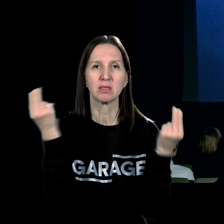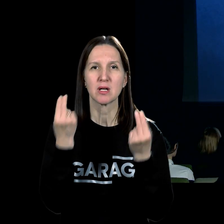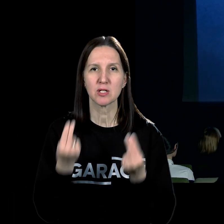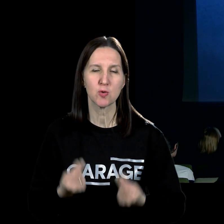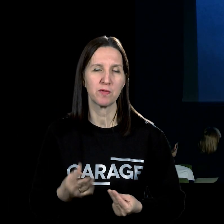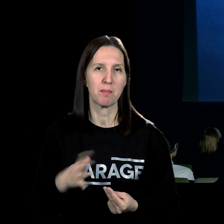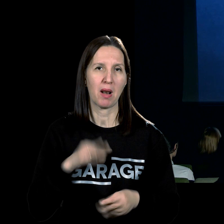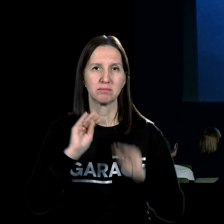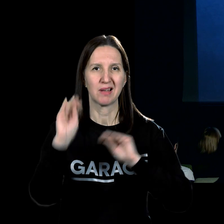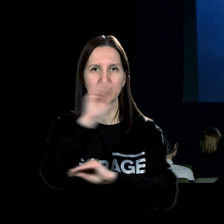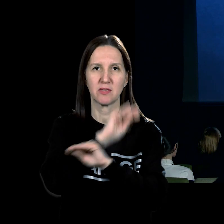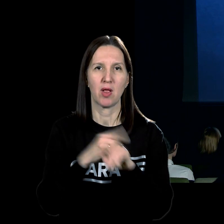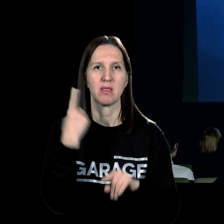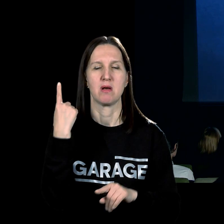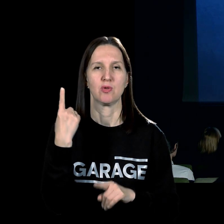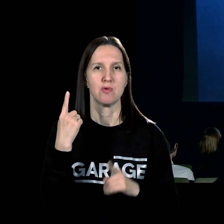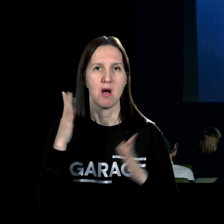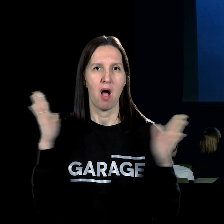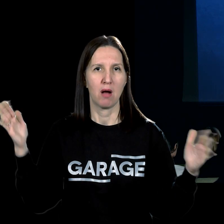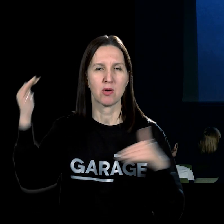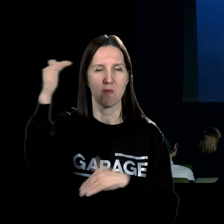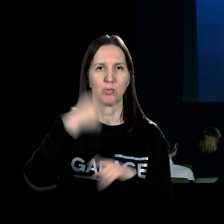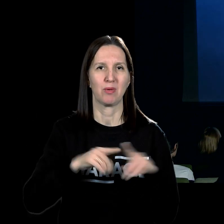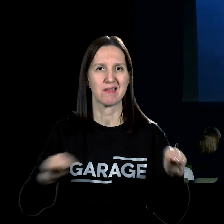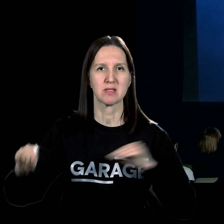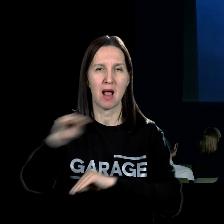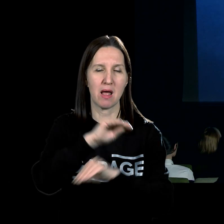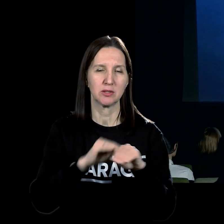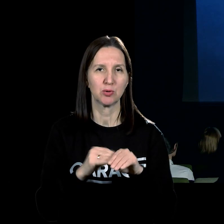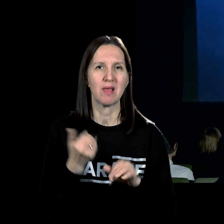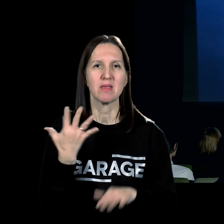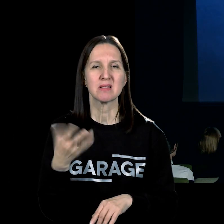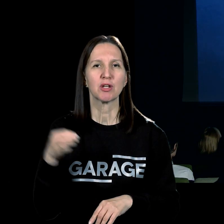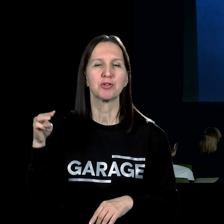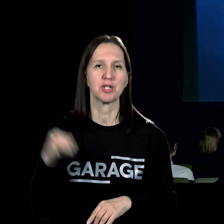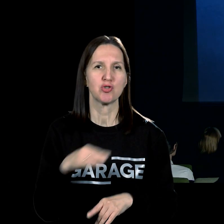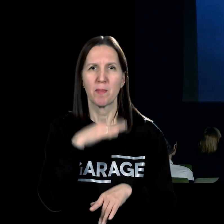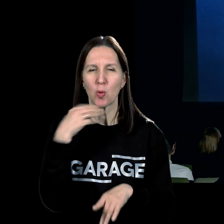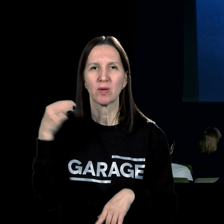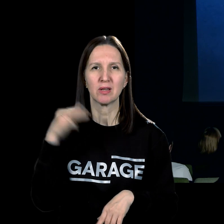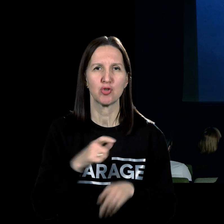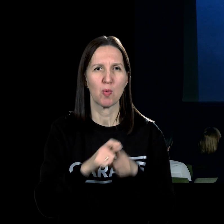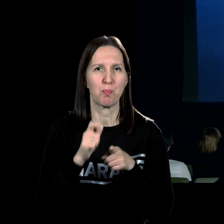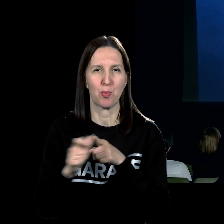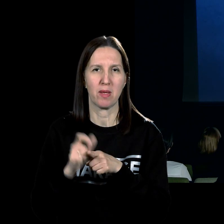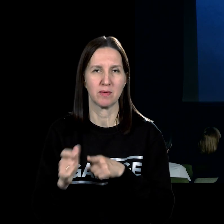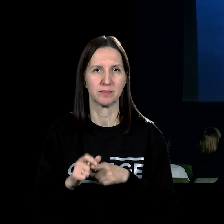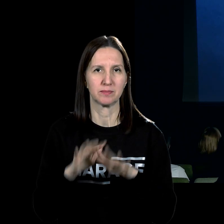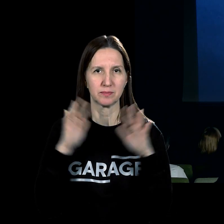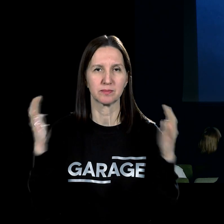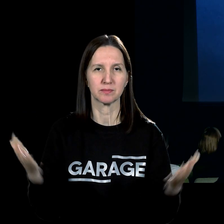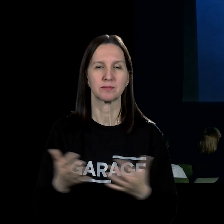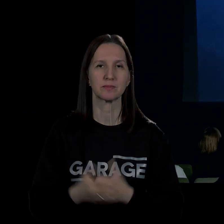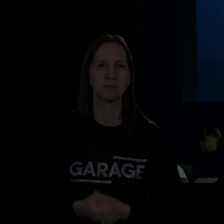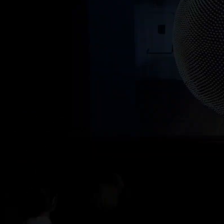да, которые наставлены на одну огромную инсталляцию, состоящую из нескольких тысяч, многих тысяч пуль.